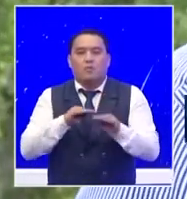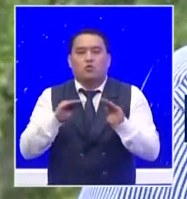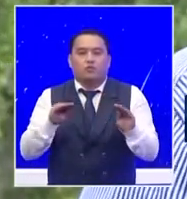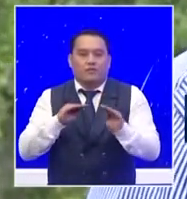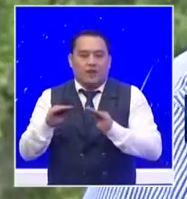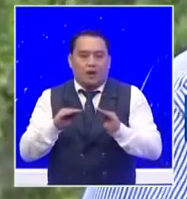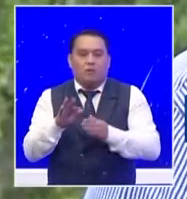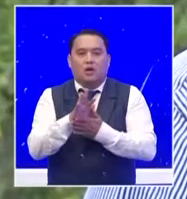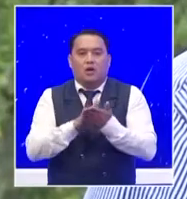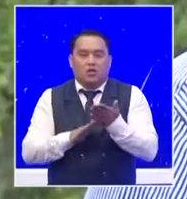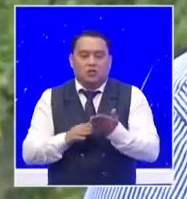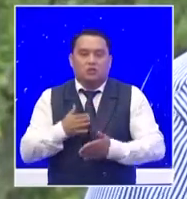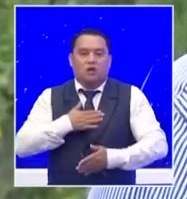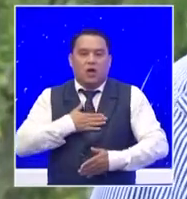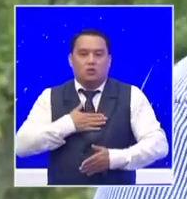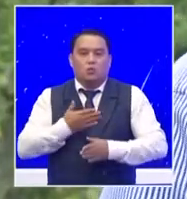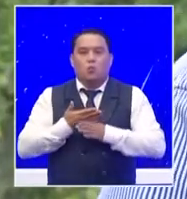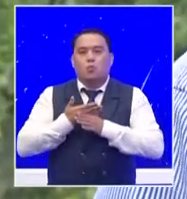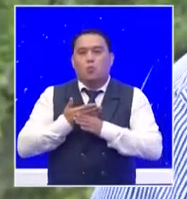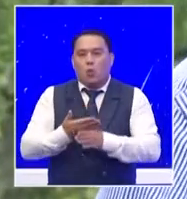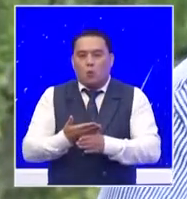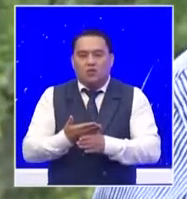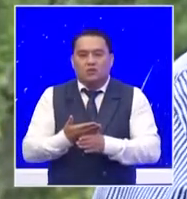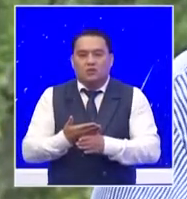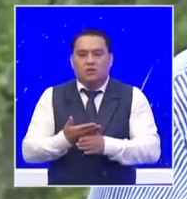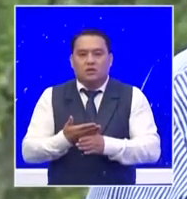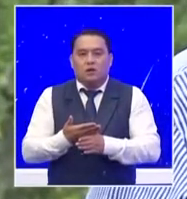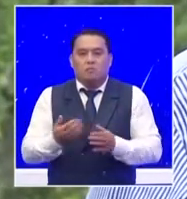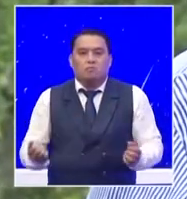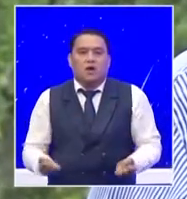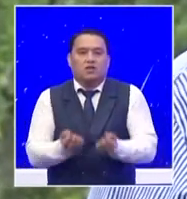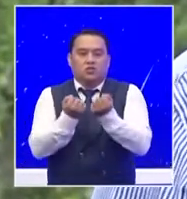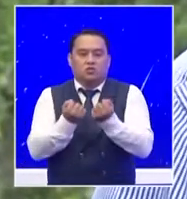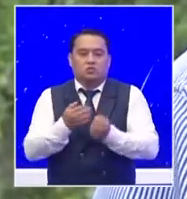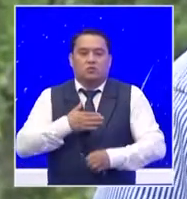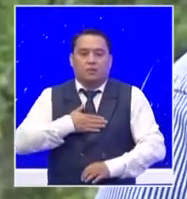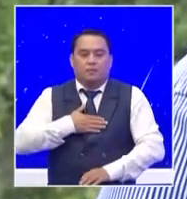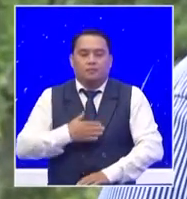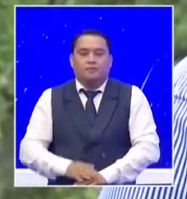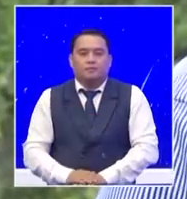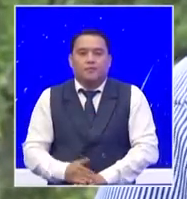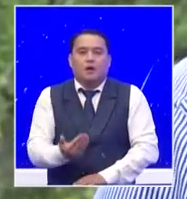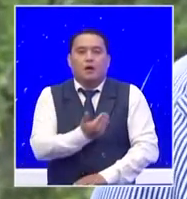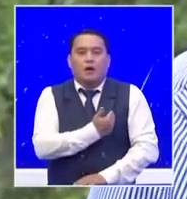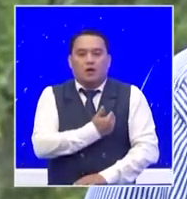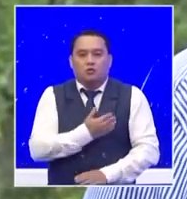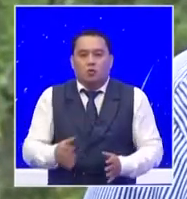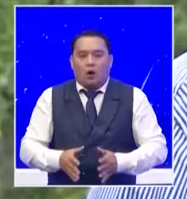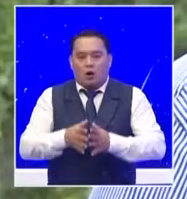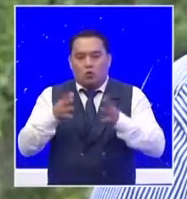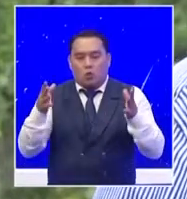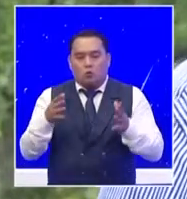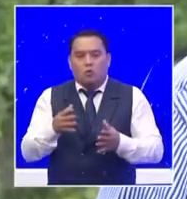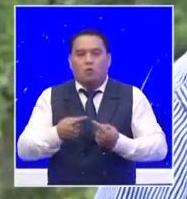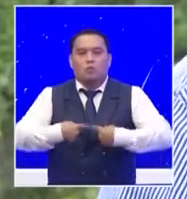намерены продолжать данную работу по оказанию помощи гражданам, а также поддержку нашим врачам. Хочу выразить огромную благодарность